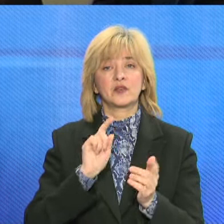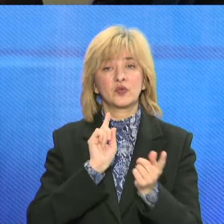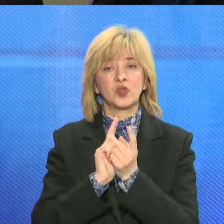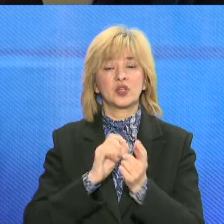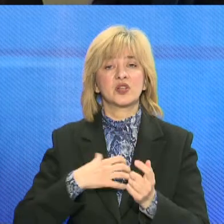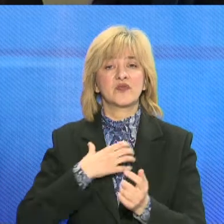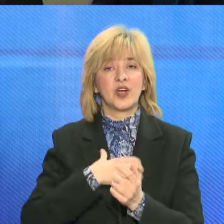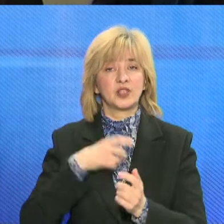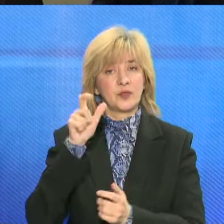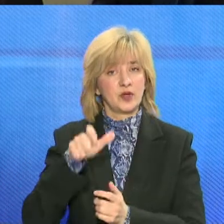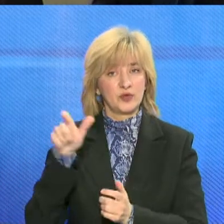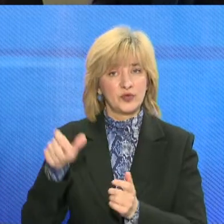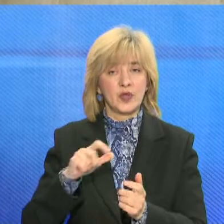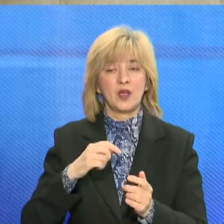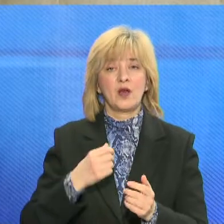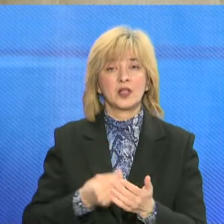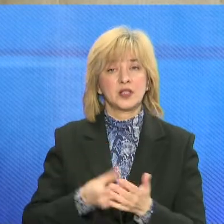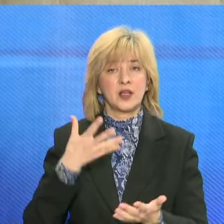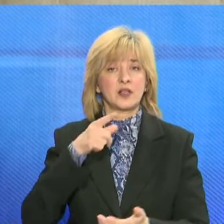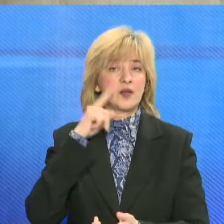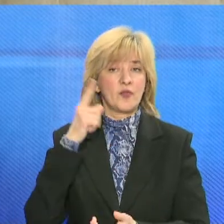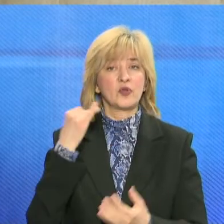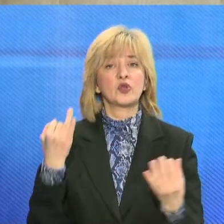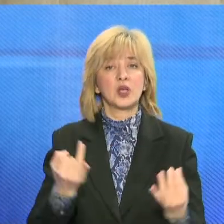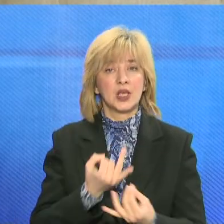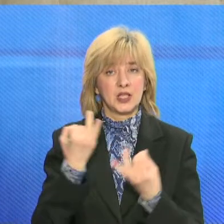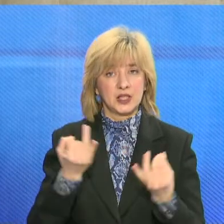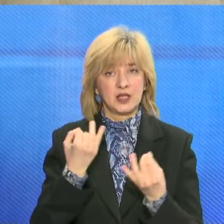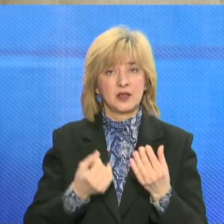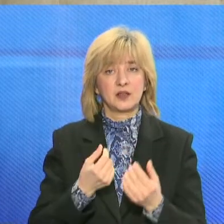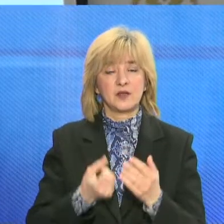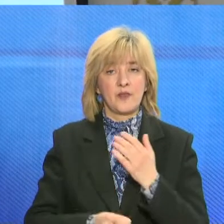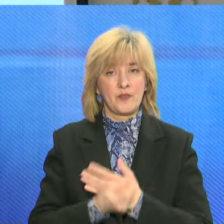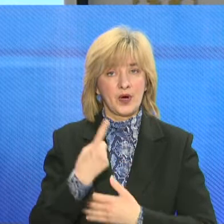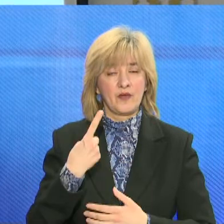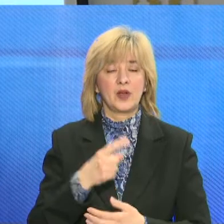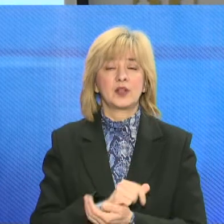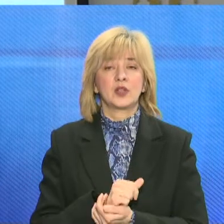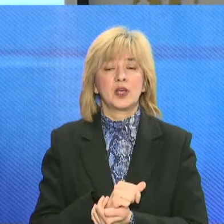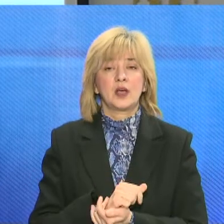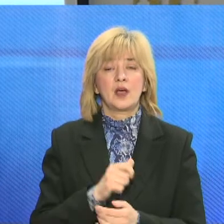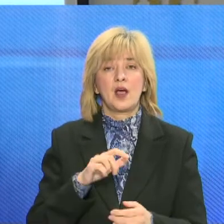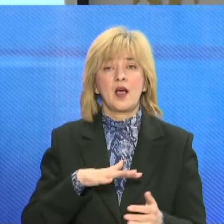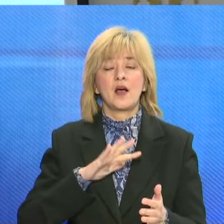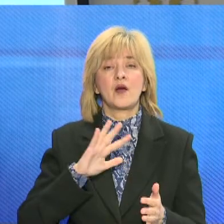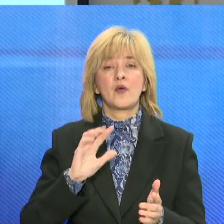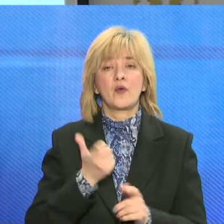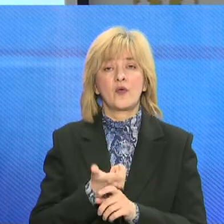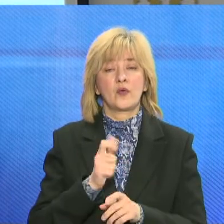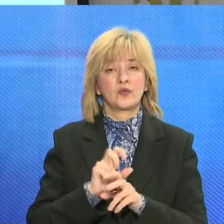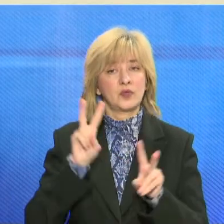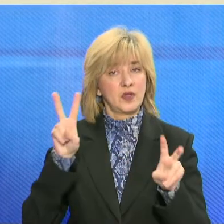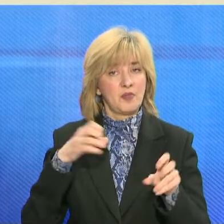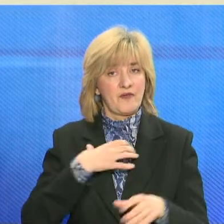ценятся молодью и выкликают цікавость. Слоган широкого громадского обмеркования подеи, якая мая отбыться, «Конституция у будучыню